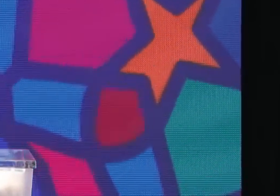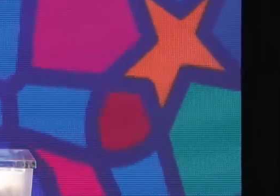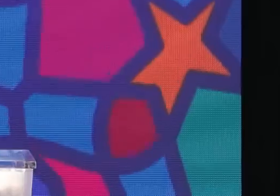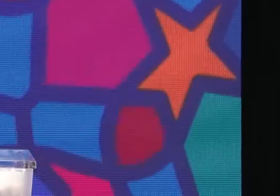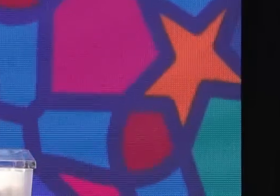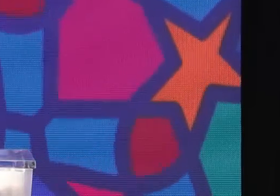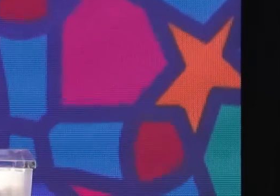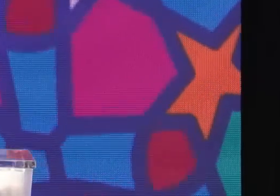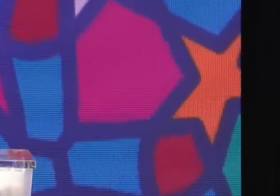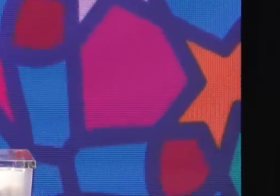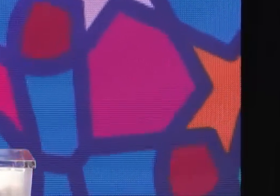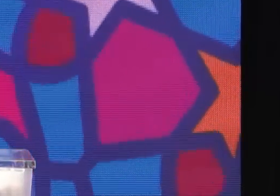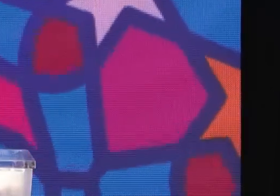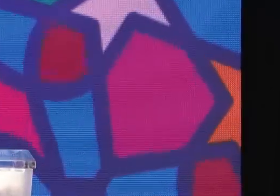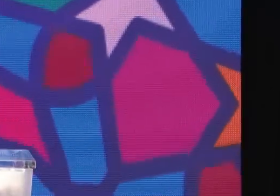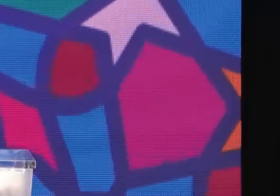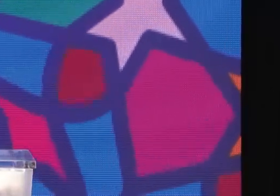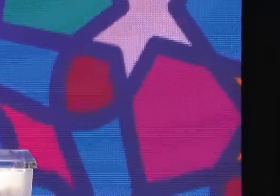Allah kita